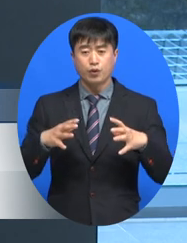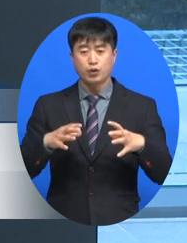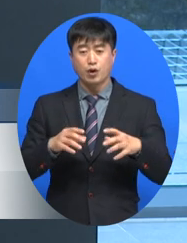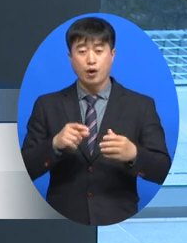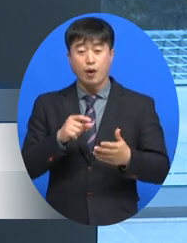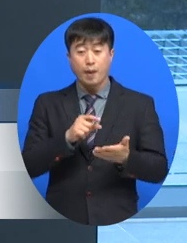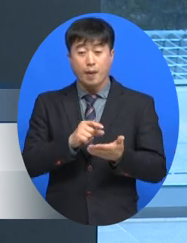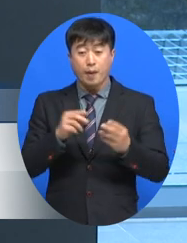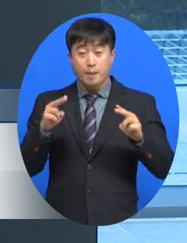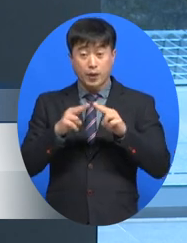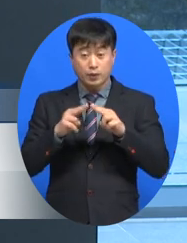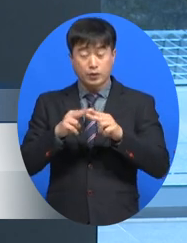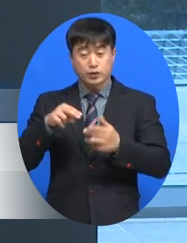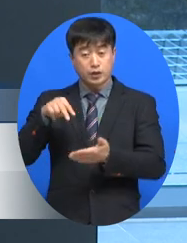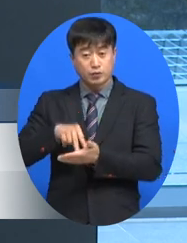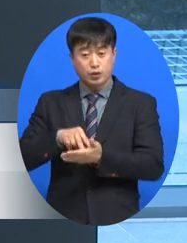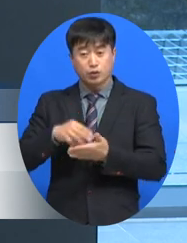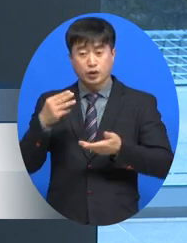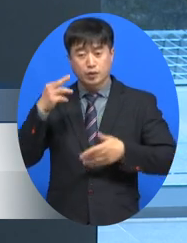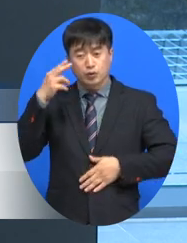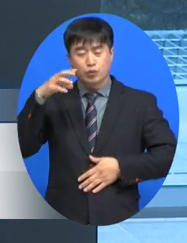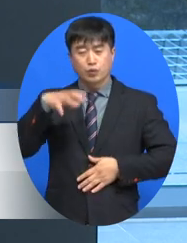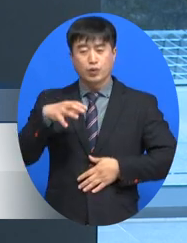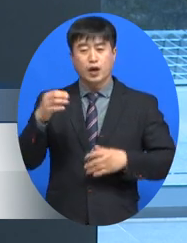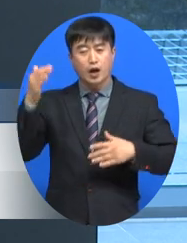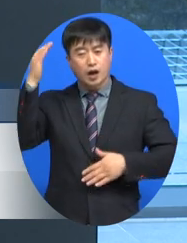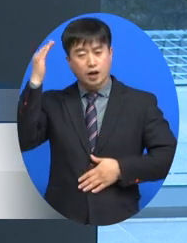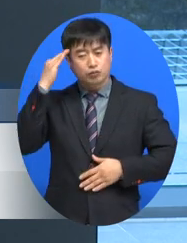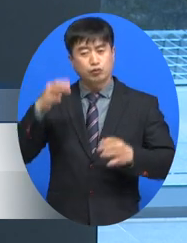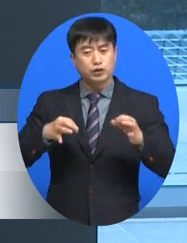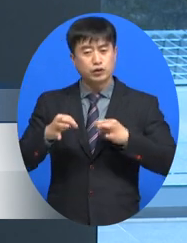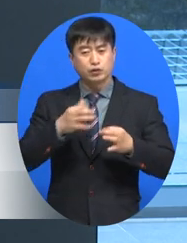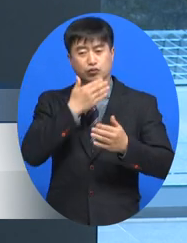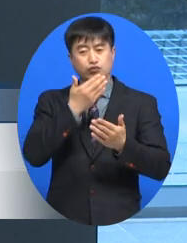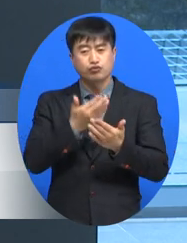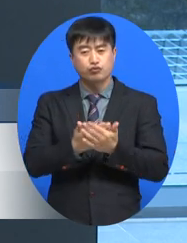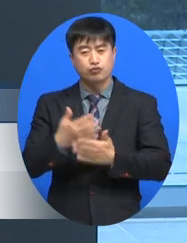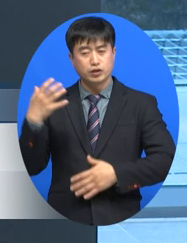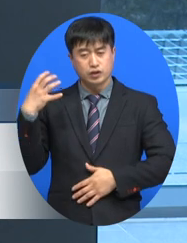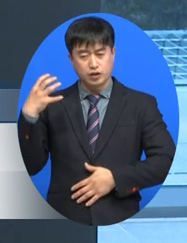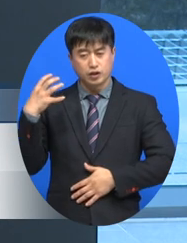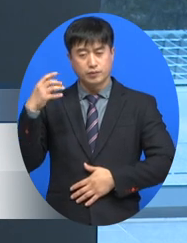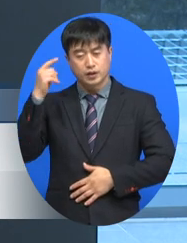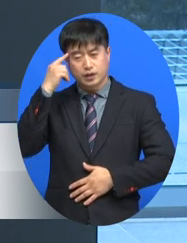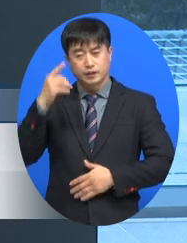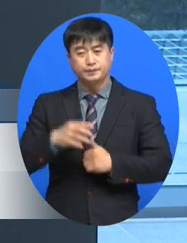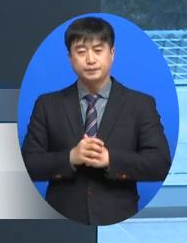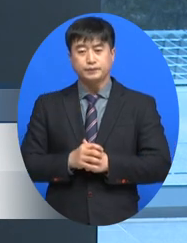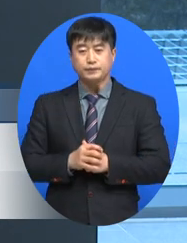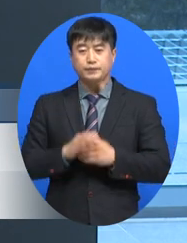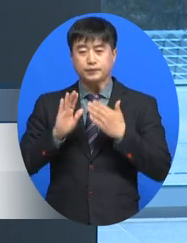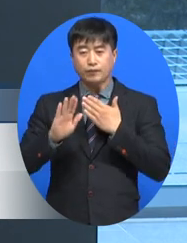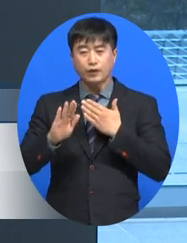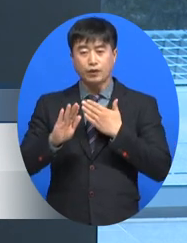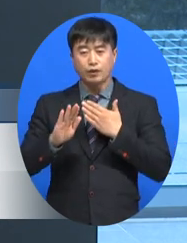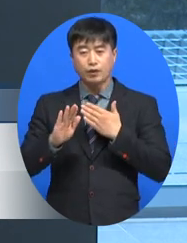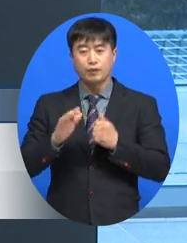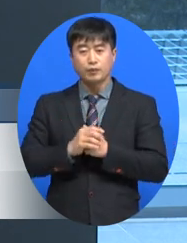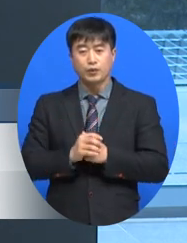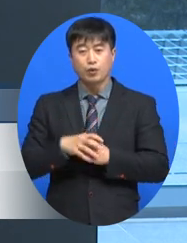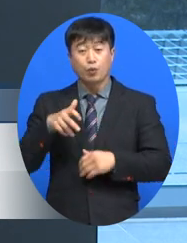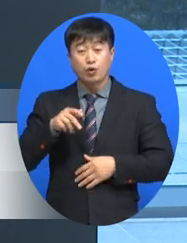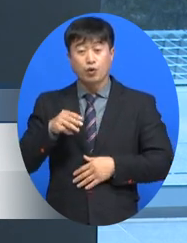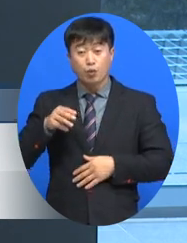반도체 입장에서는 저희 미국에서는 정말 큰 한국과의 비즈니스에서 중요한 역할을 한다고 생각하고 앞으로 저희